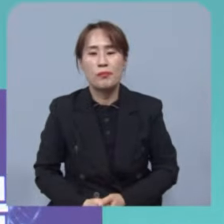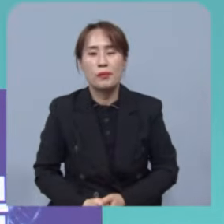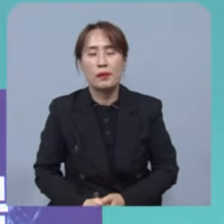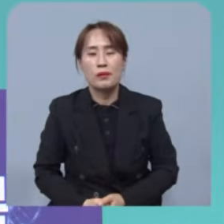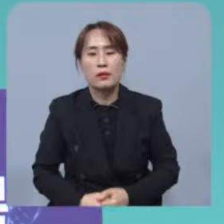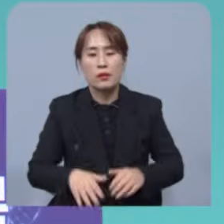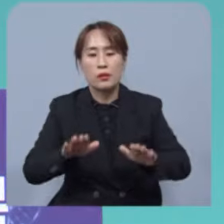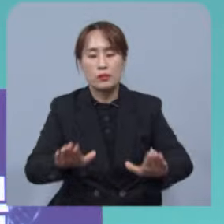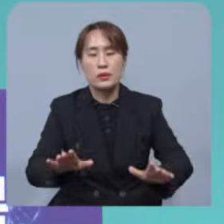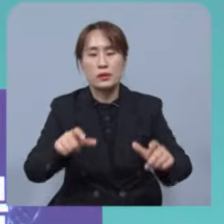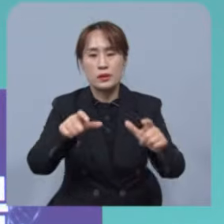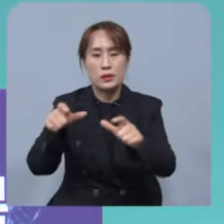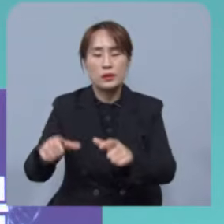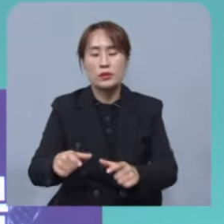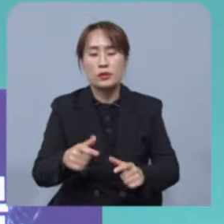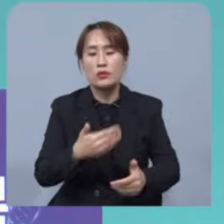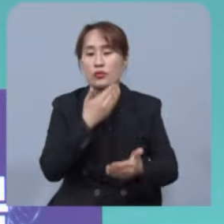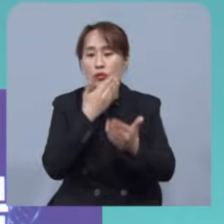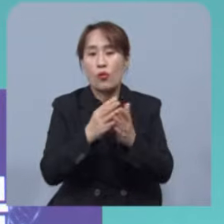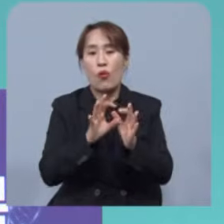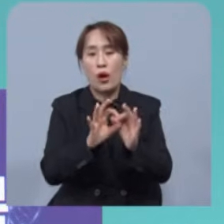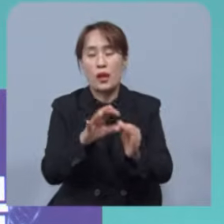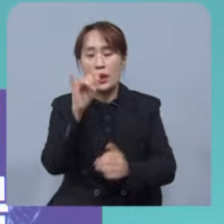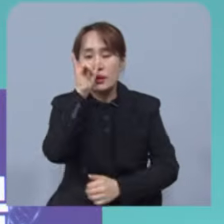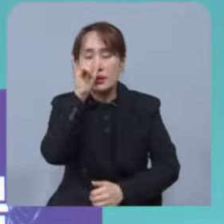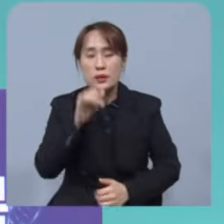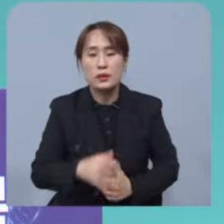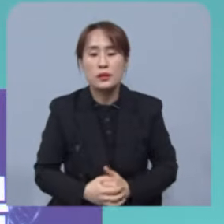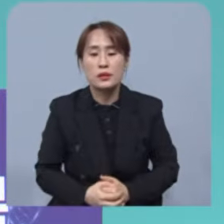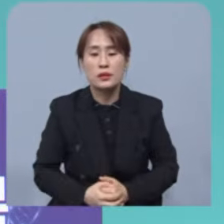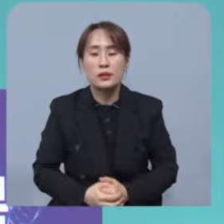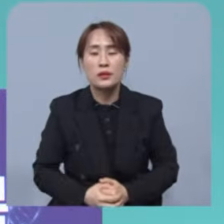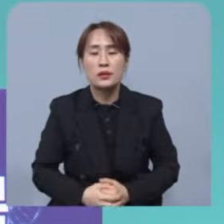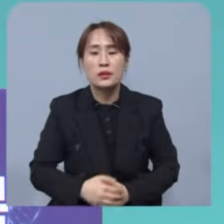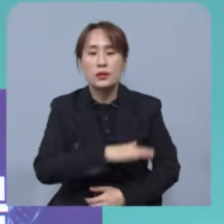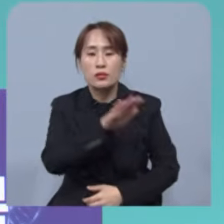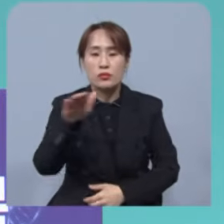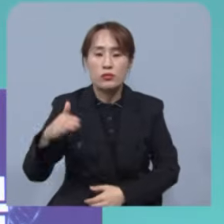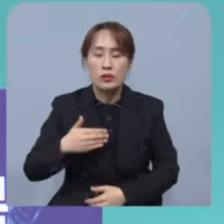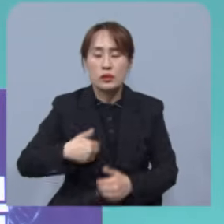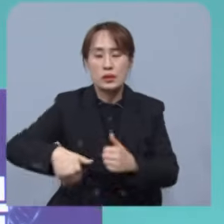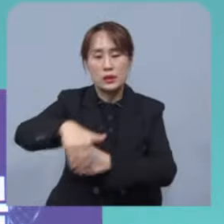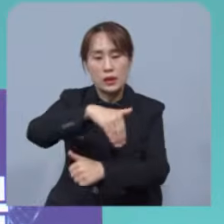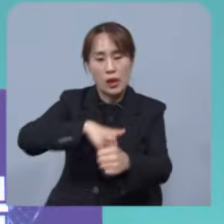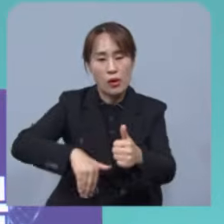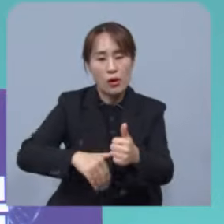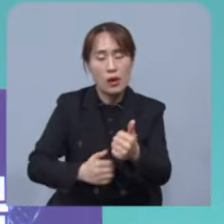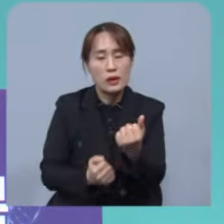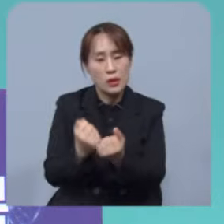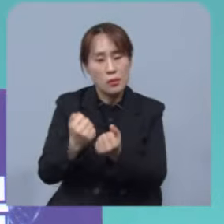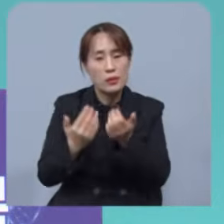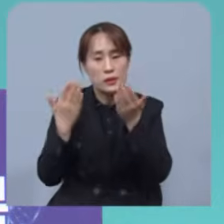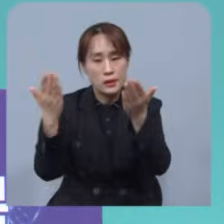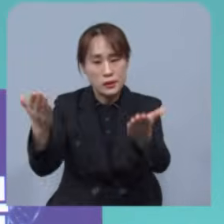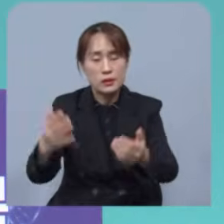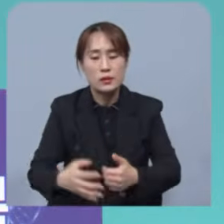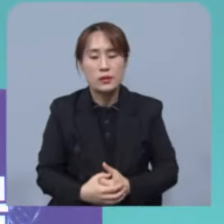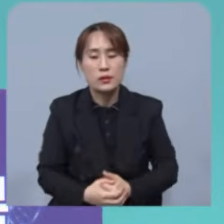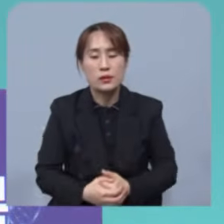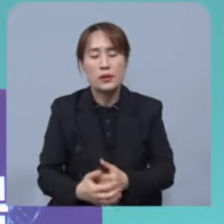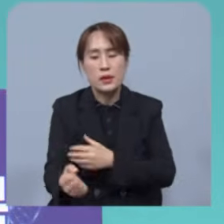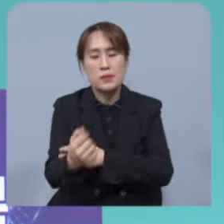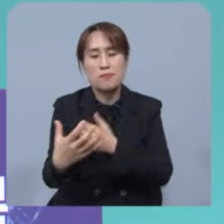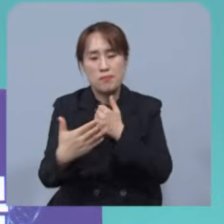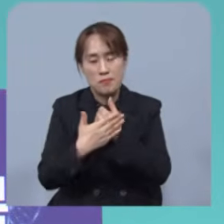오늘도 어쨌든 이 지역에 주로 관계된 우리가 하고 있는 상황들을 또 설명도 좀 하고 협조